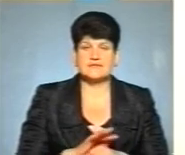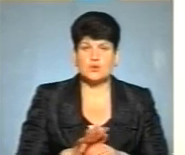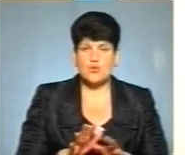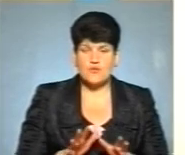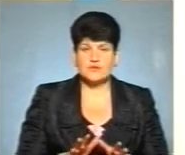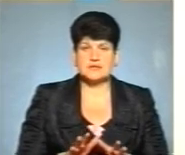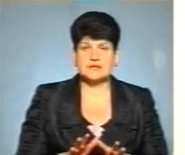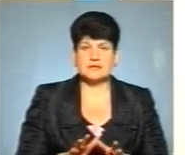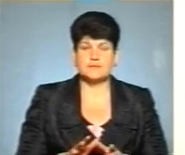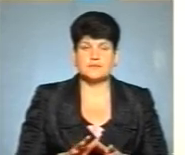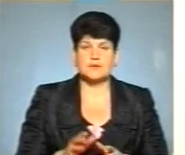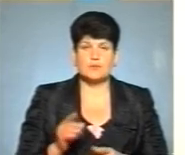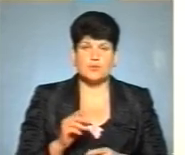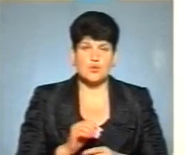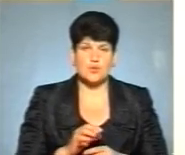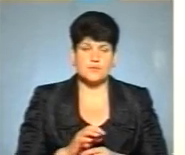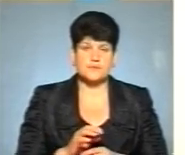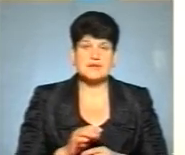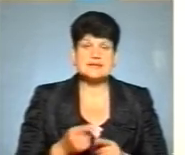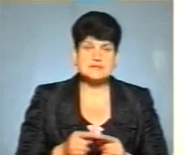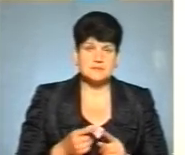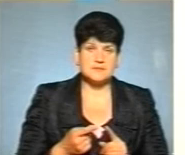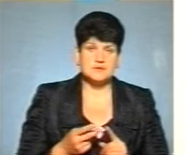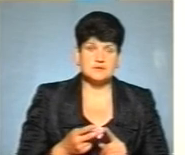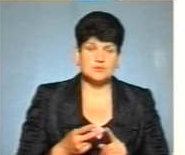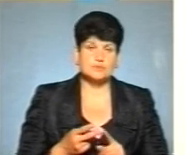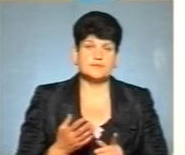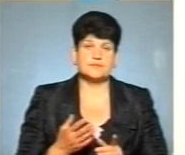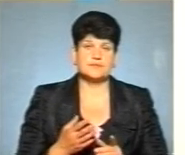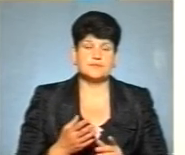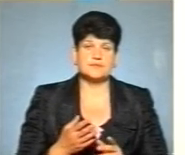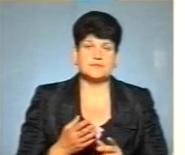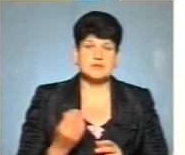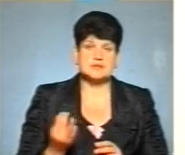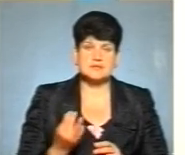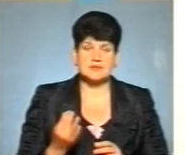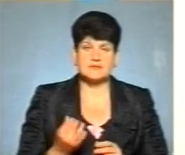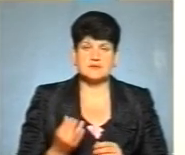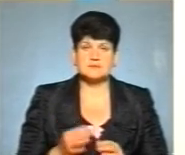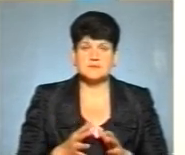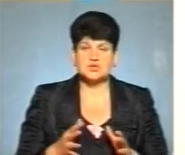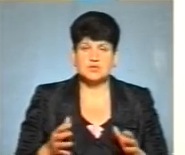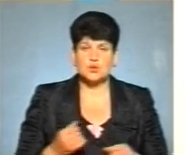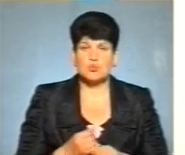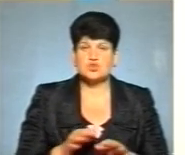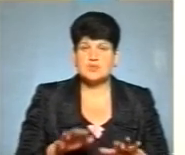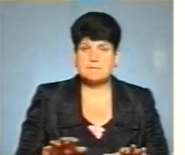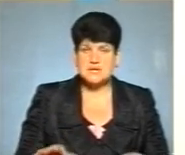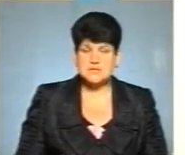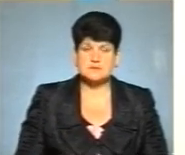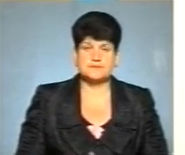десятку областей по рейтингу по COVID-19. Це вперше. Закінчиться ковід, цікавить відповідно збільшення кількість робочих